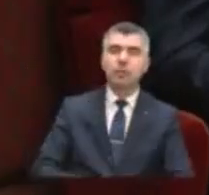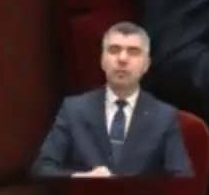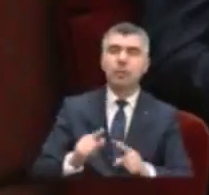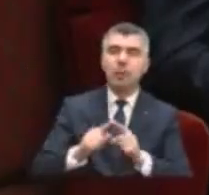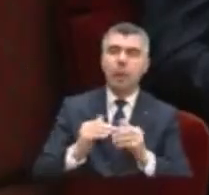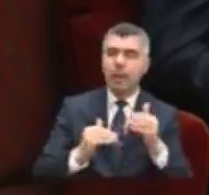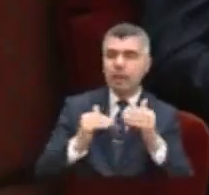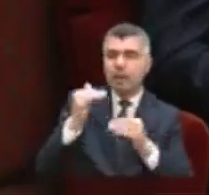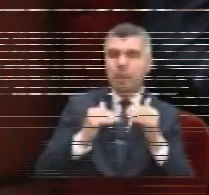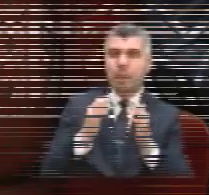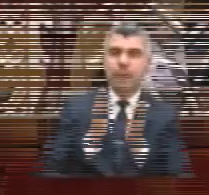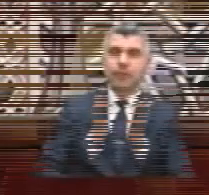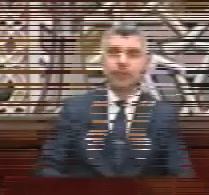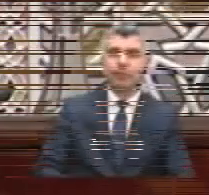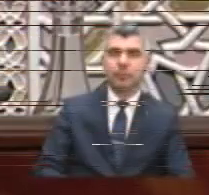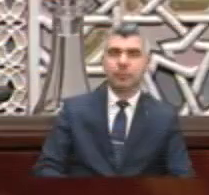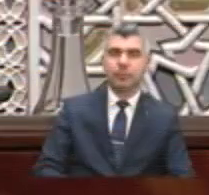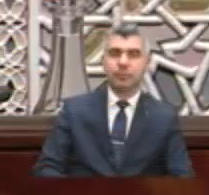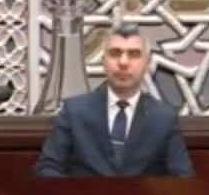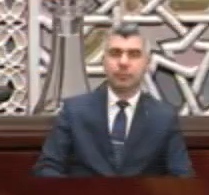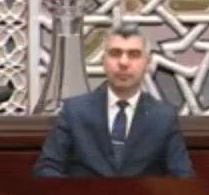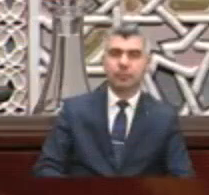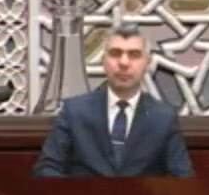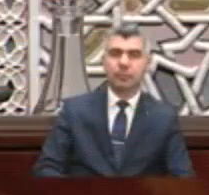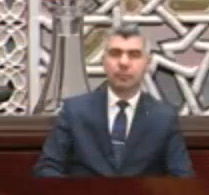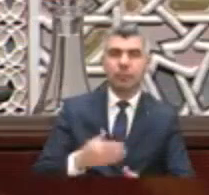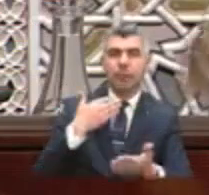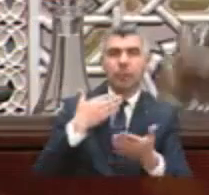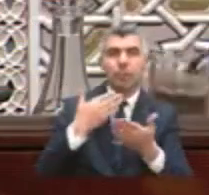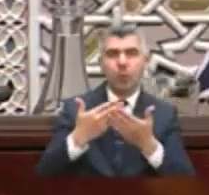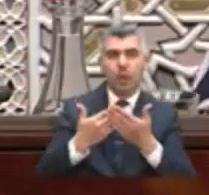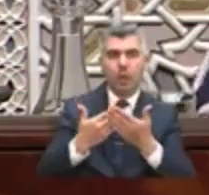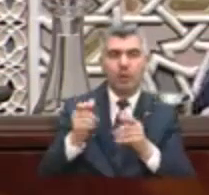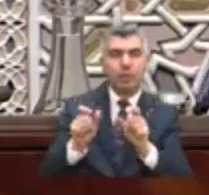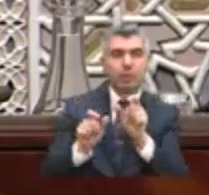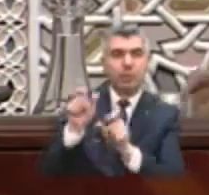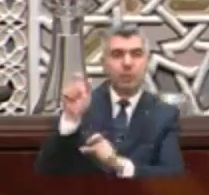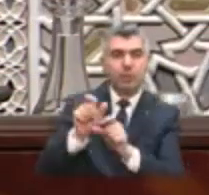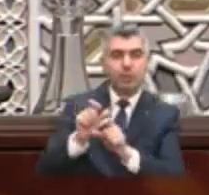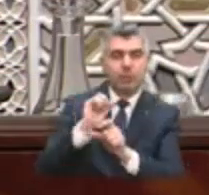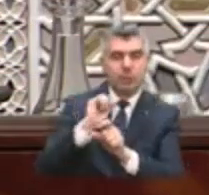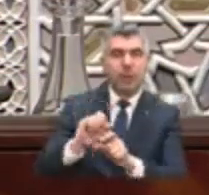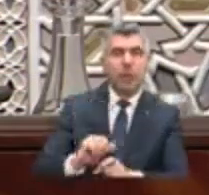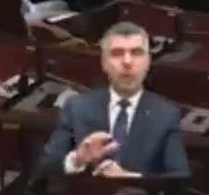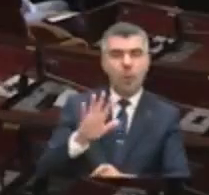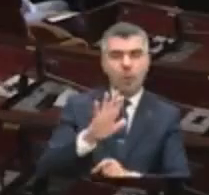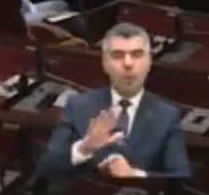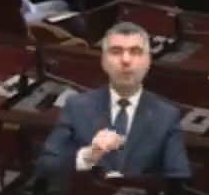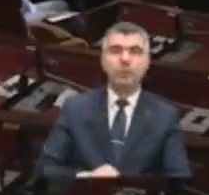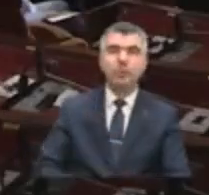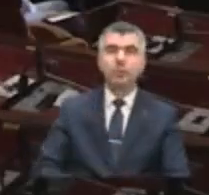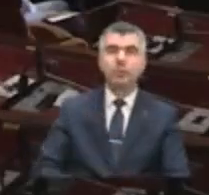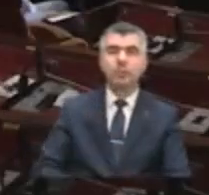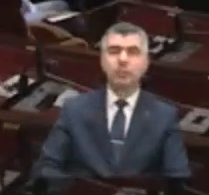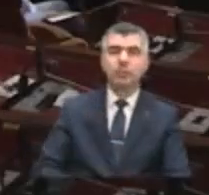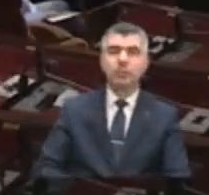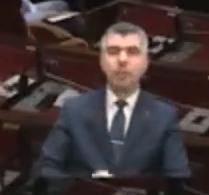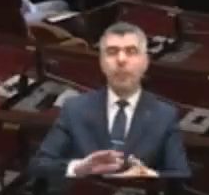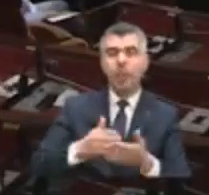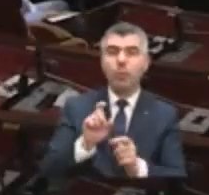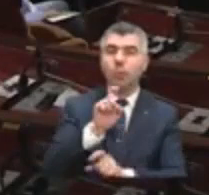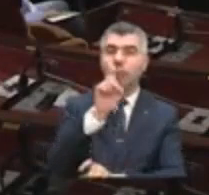جودة التعلمات؟ شكرا سيدة نائبات المحترمات على هذه